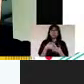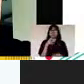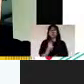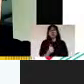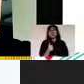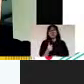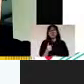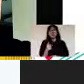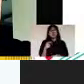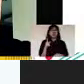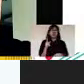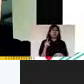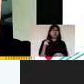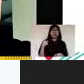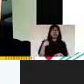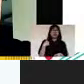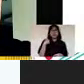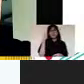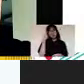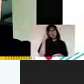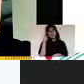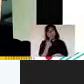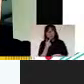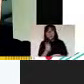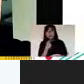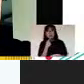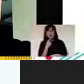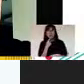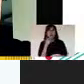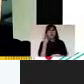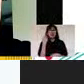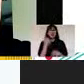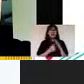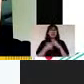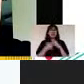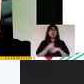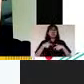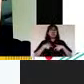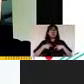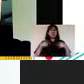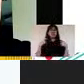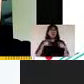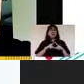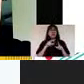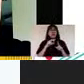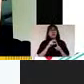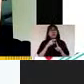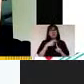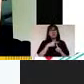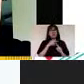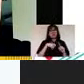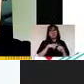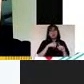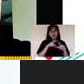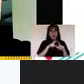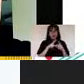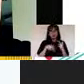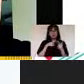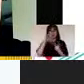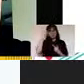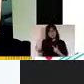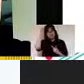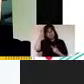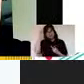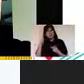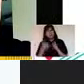makanya saya kira peranan dari Pak Dirjen Aptika Bu Mutia di DPR untuk bagaimana melakukan kita terus